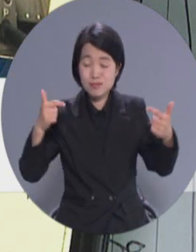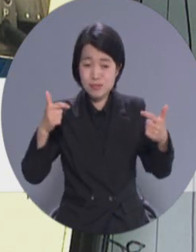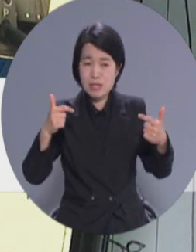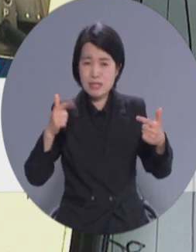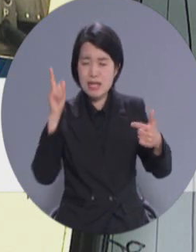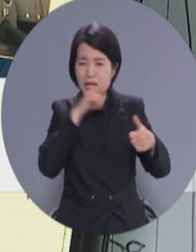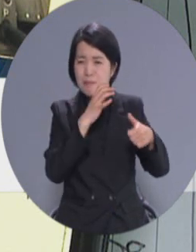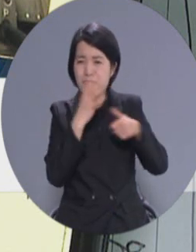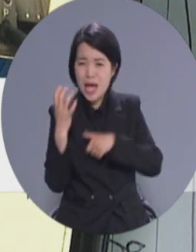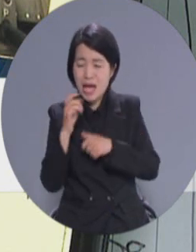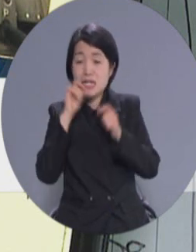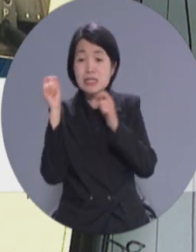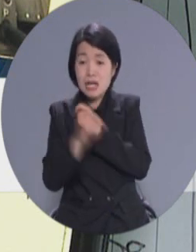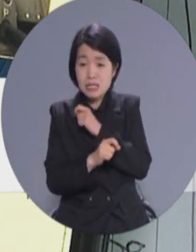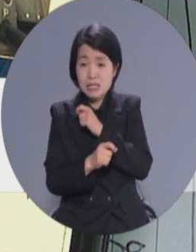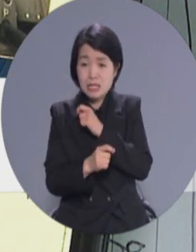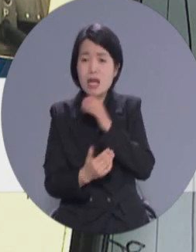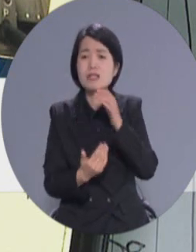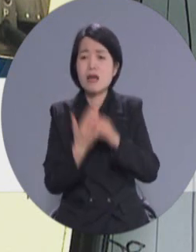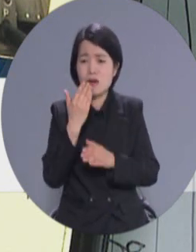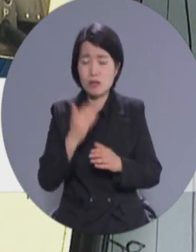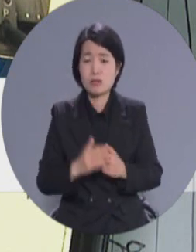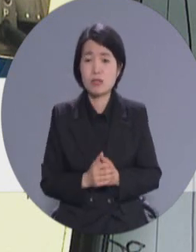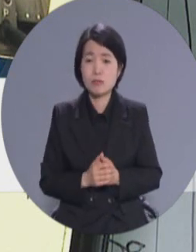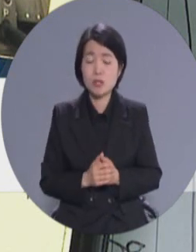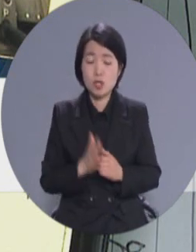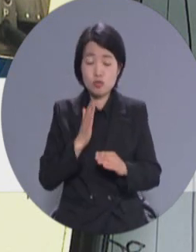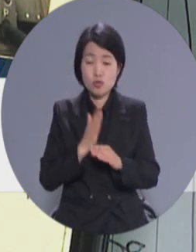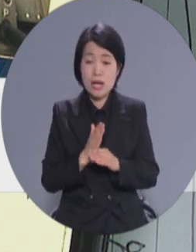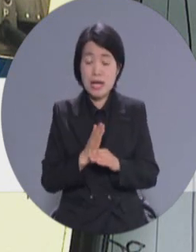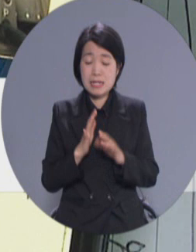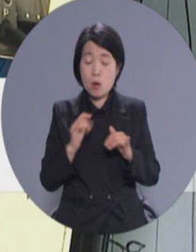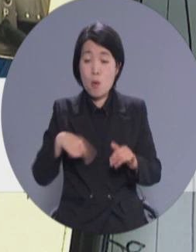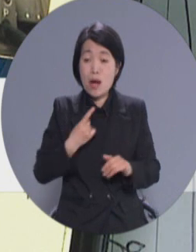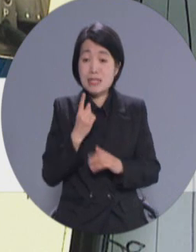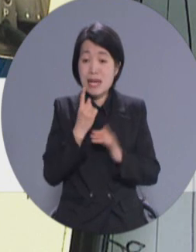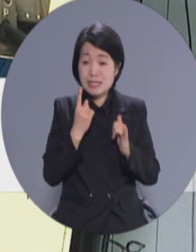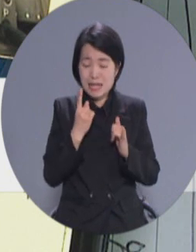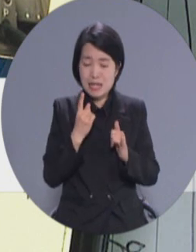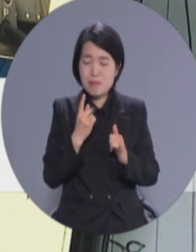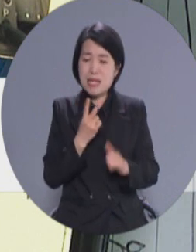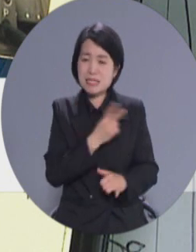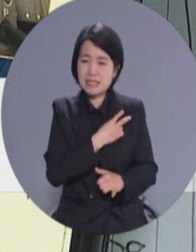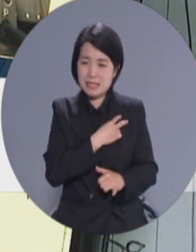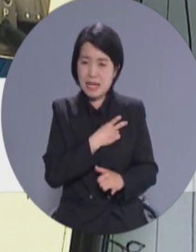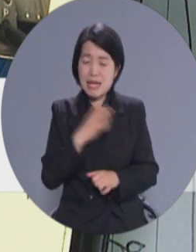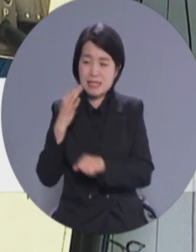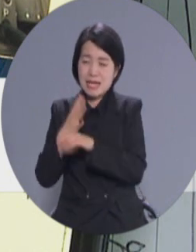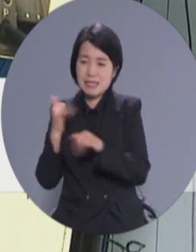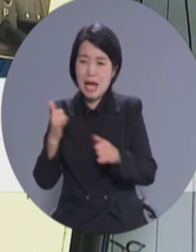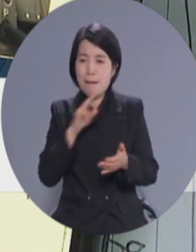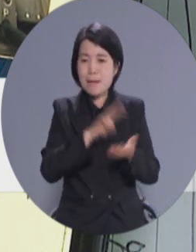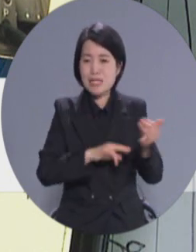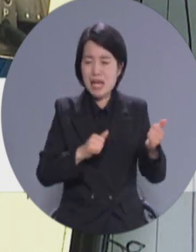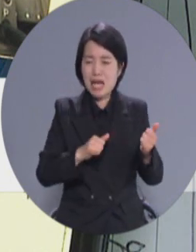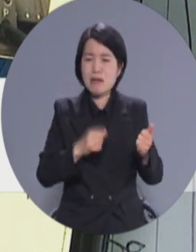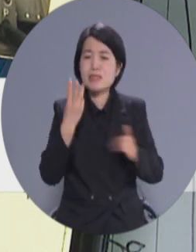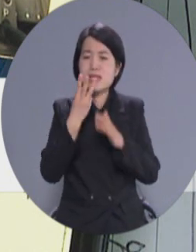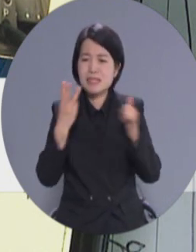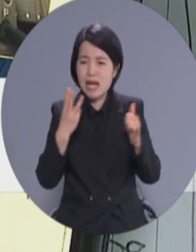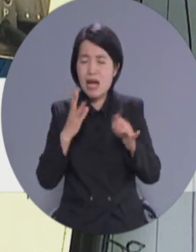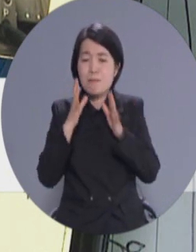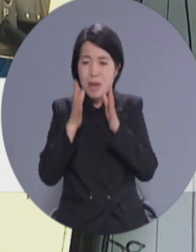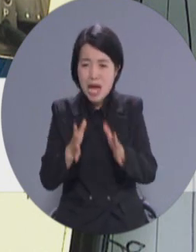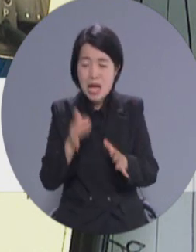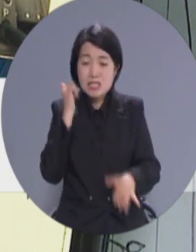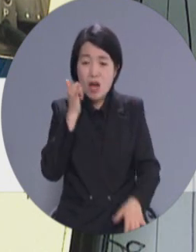노린 신종 사기도 등장했는데요. 중간에서 1인 2역까지 하며 판매자와 구매자 등 3명을 속였고